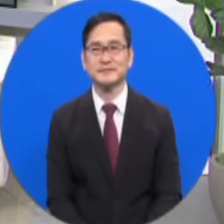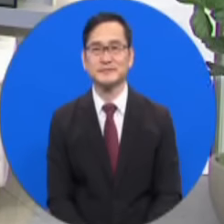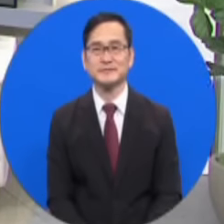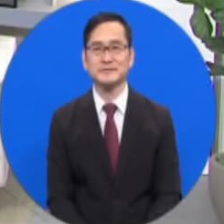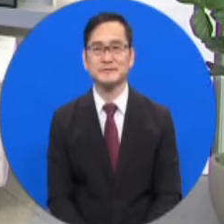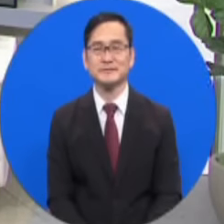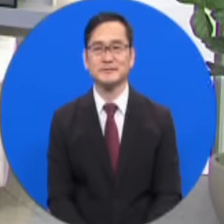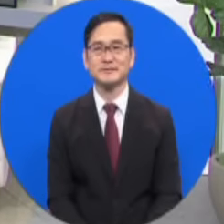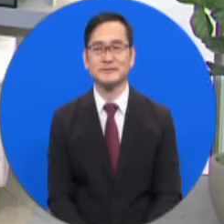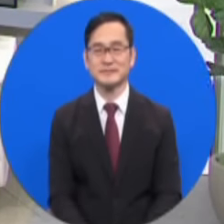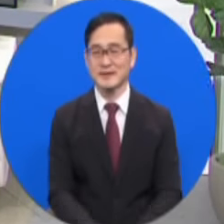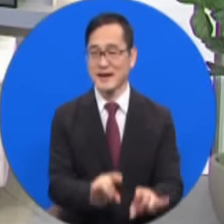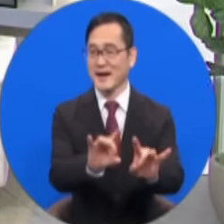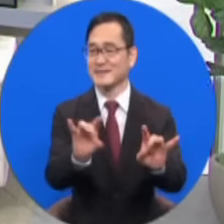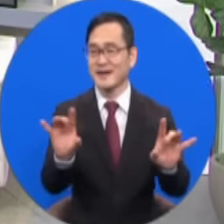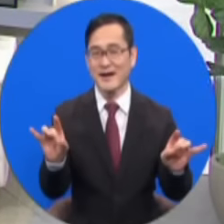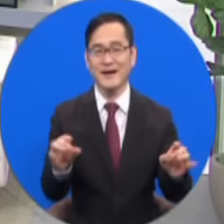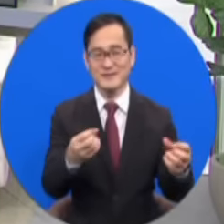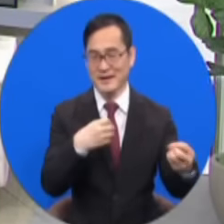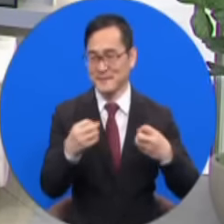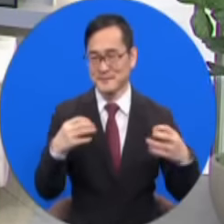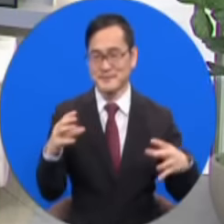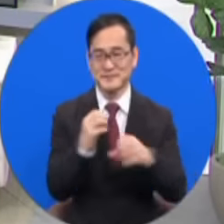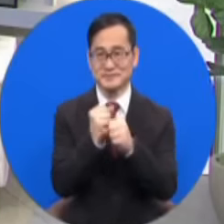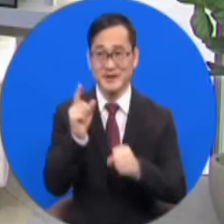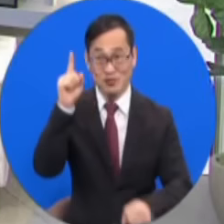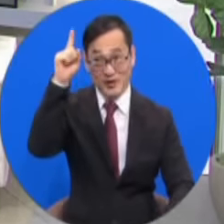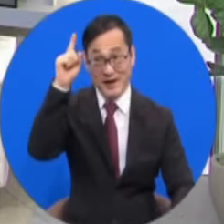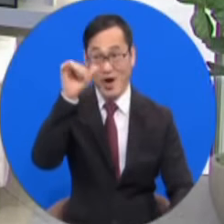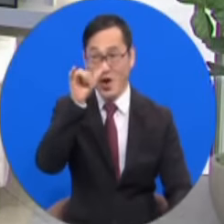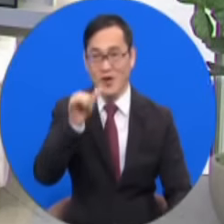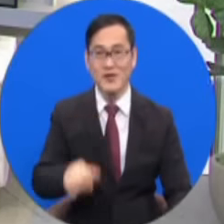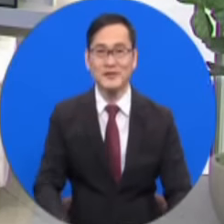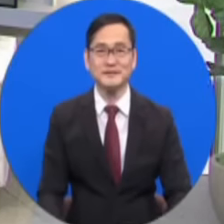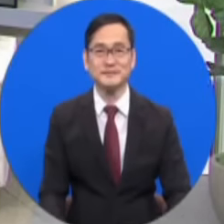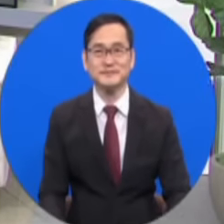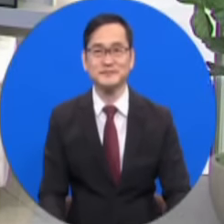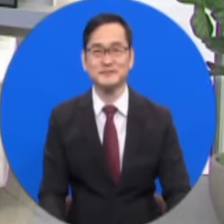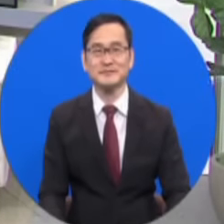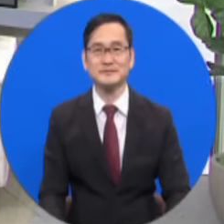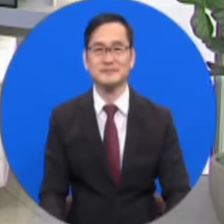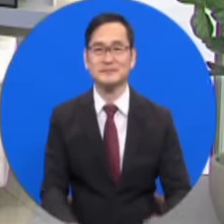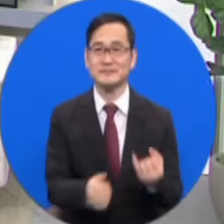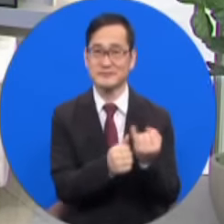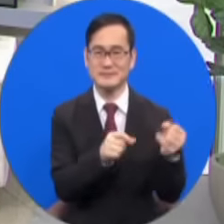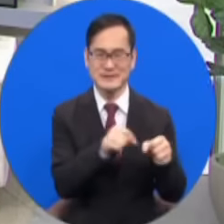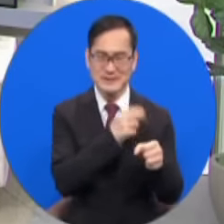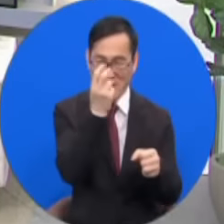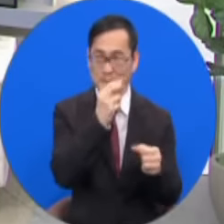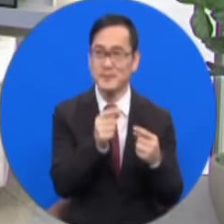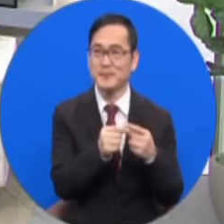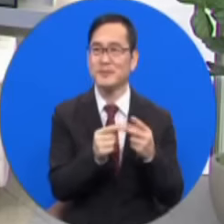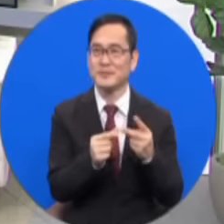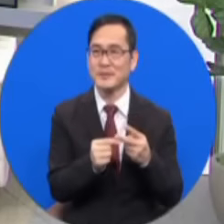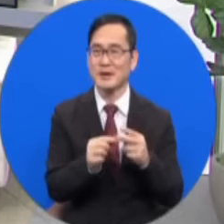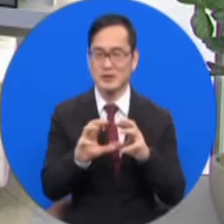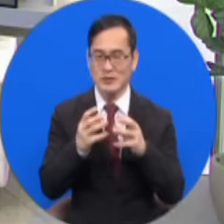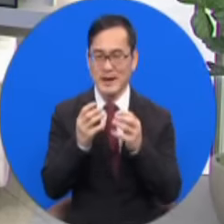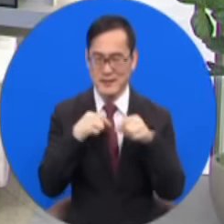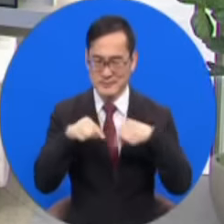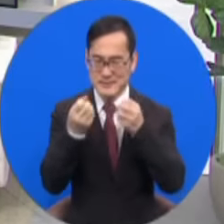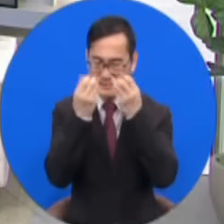자 각 패널들이 사전에 꼽은 오늘의 결정구 김사 특검 사과 플러스 국정 쇄신 존재 의미네 가지 결정구를